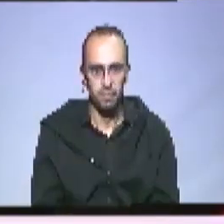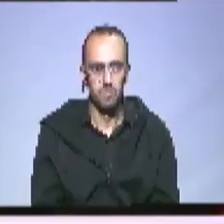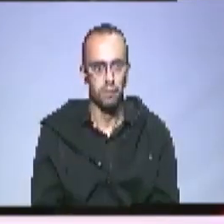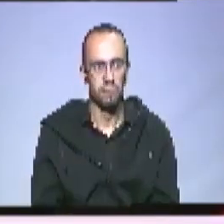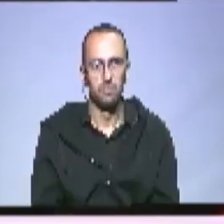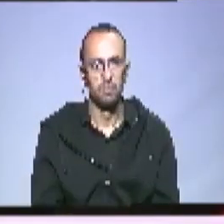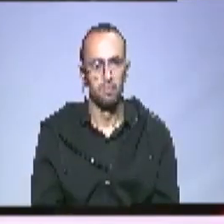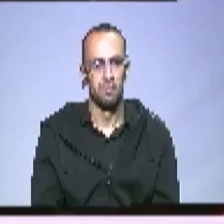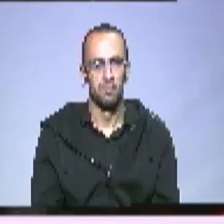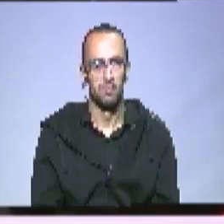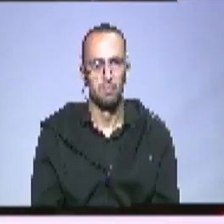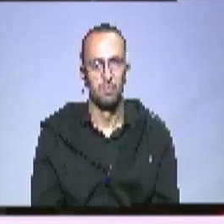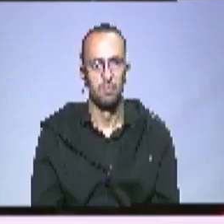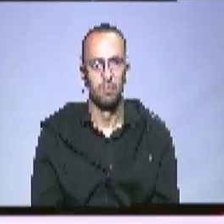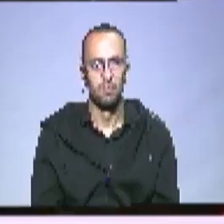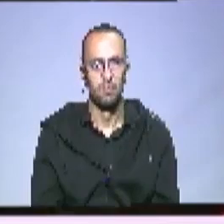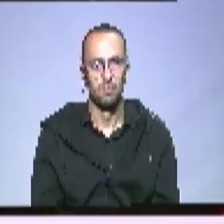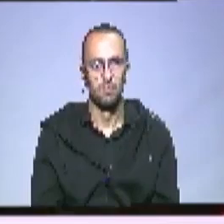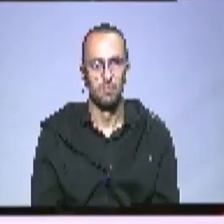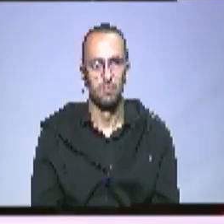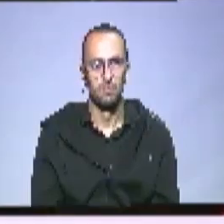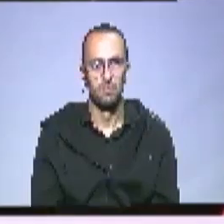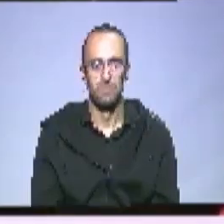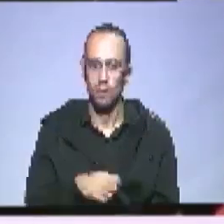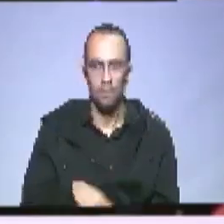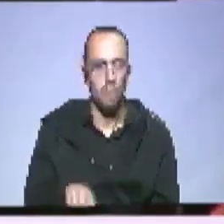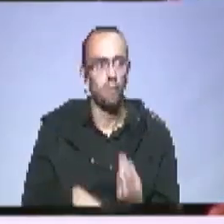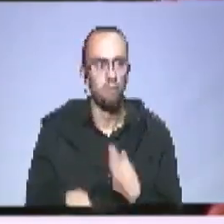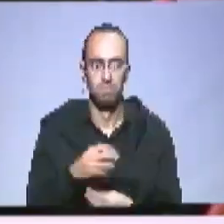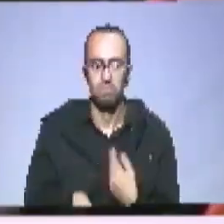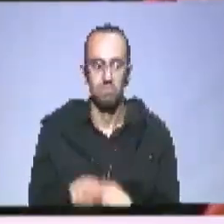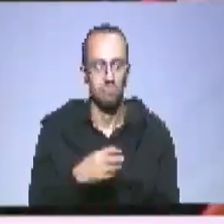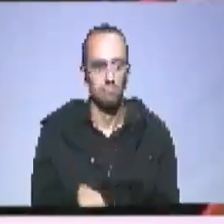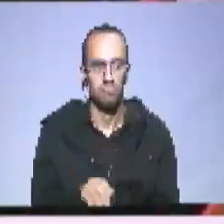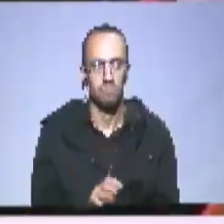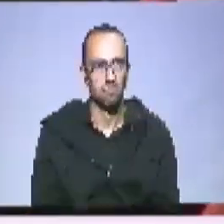كله. بعد كده الخضار كله حطيناه اهو،